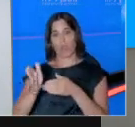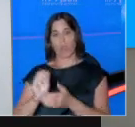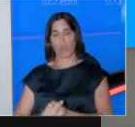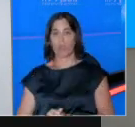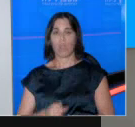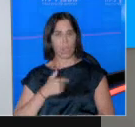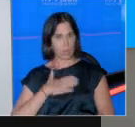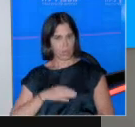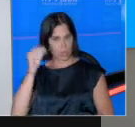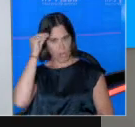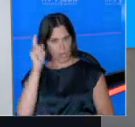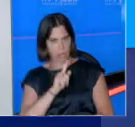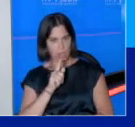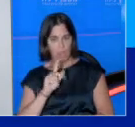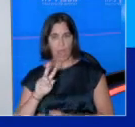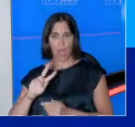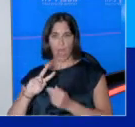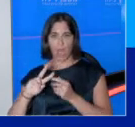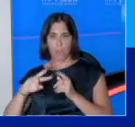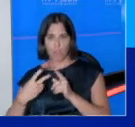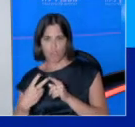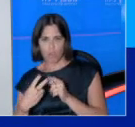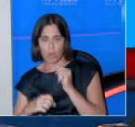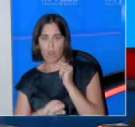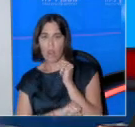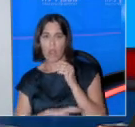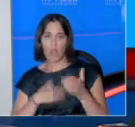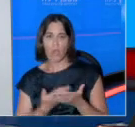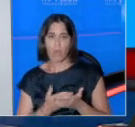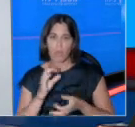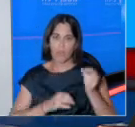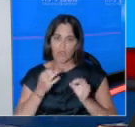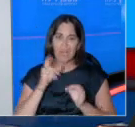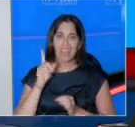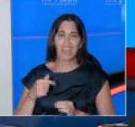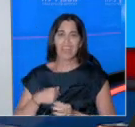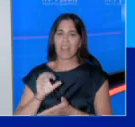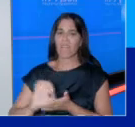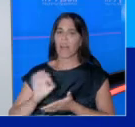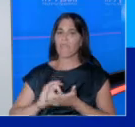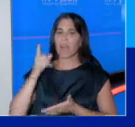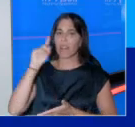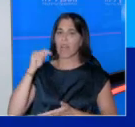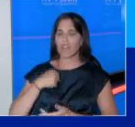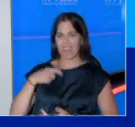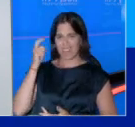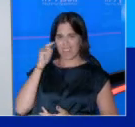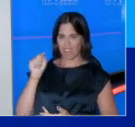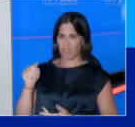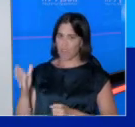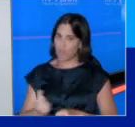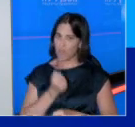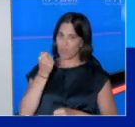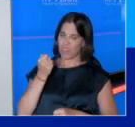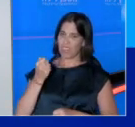רגע להזכיר לך, שהמשנה ליועמ"ש, קמינץ, כתב חוות דעת, אני חייב ציין שהייתה, כאילו, אני חשבתי שהוא זכה